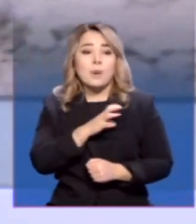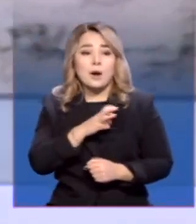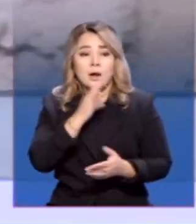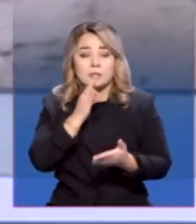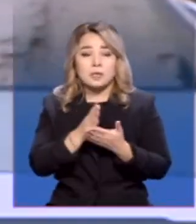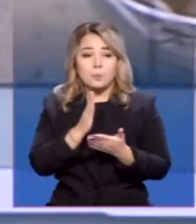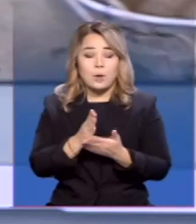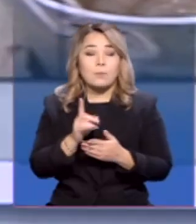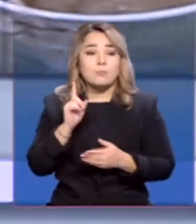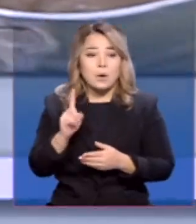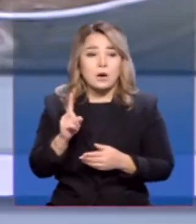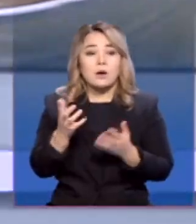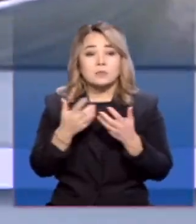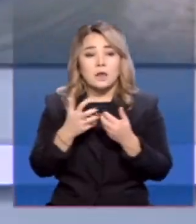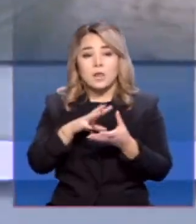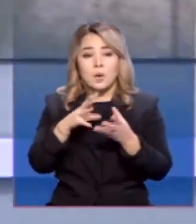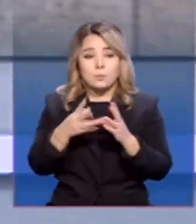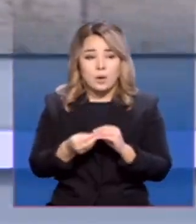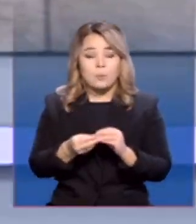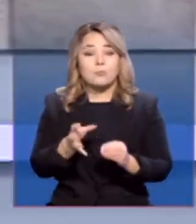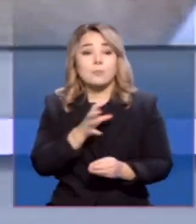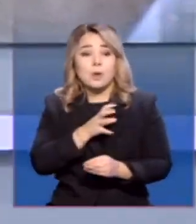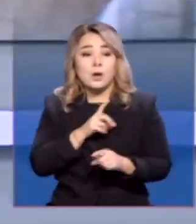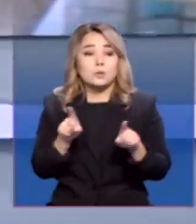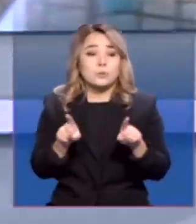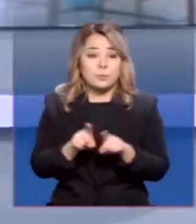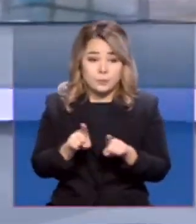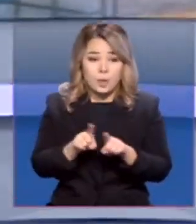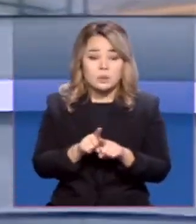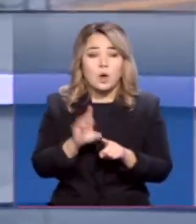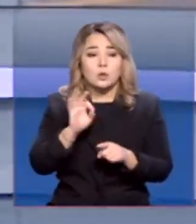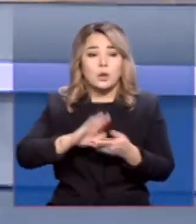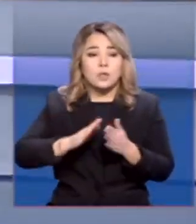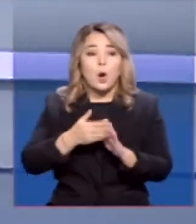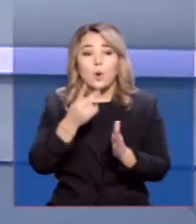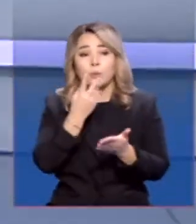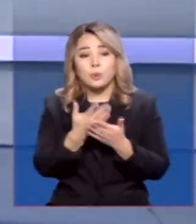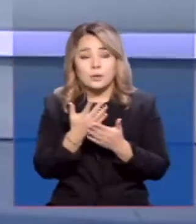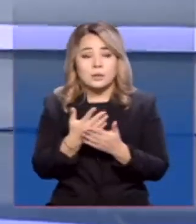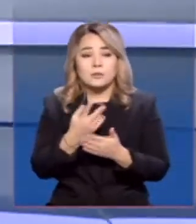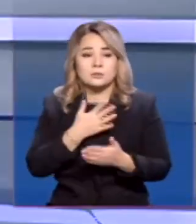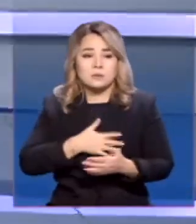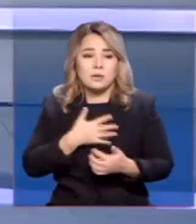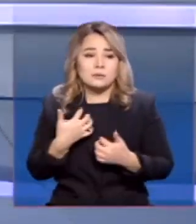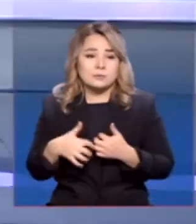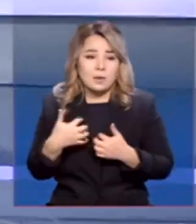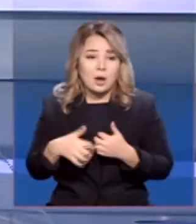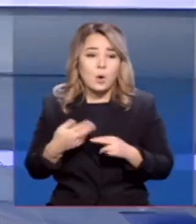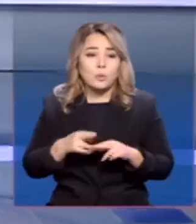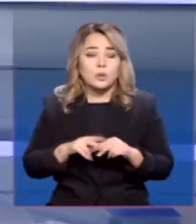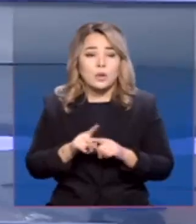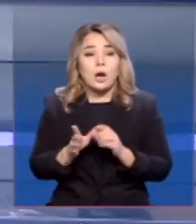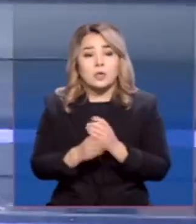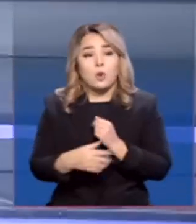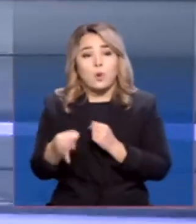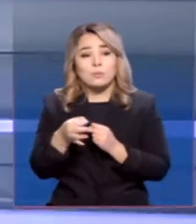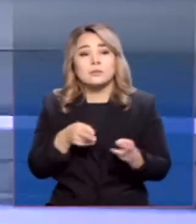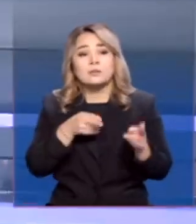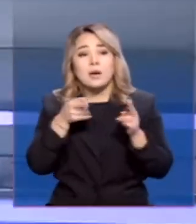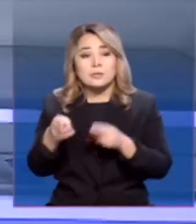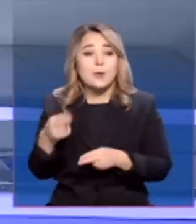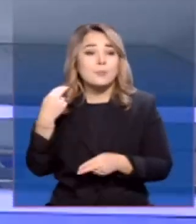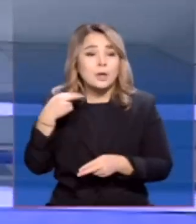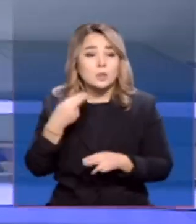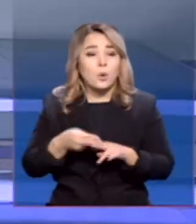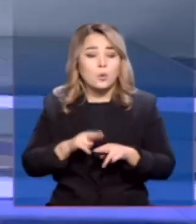атаймыз. Бірақ есеп бойынша ауқатты болғанымен, әлеуметтік көрсеткіштер мәз емес. Атырау облысына сапарында